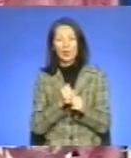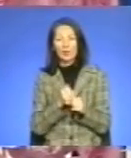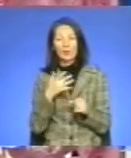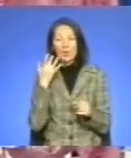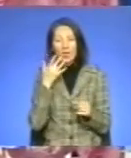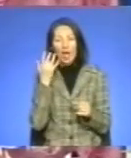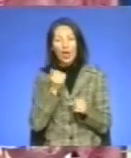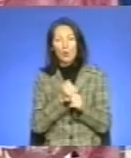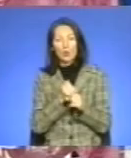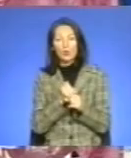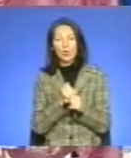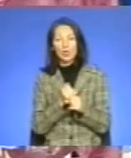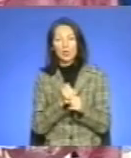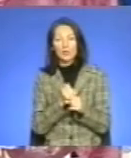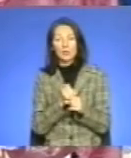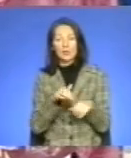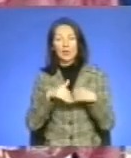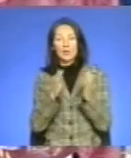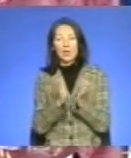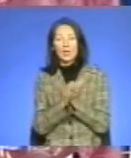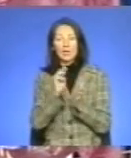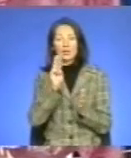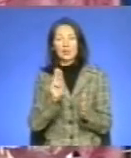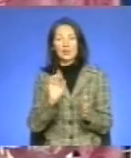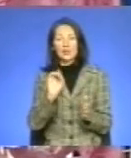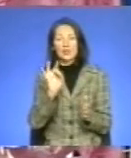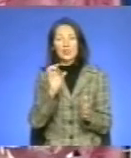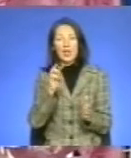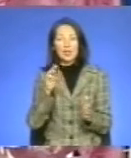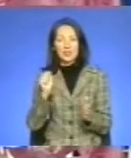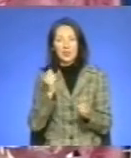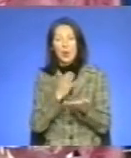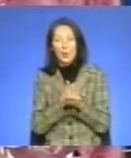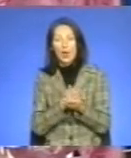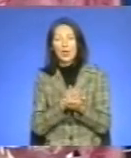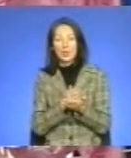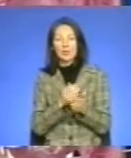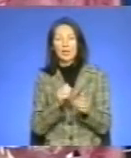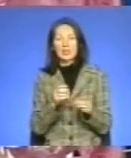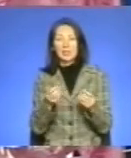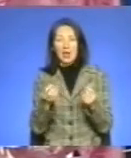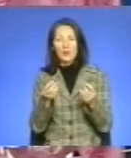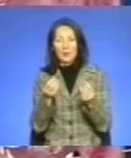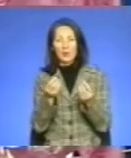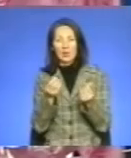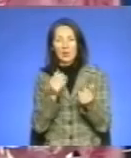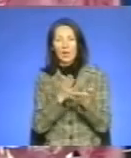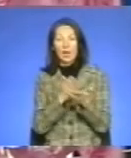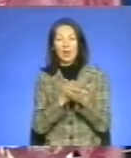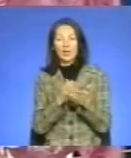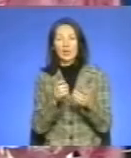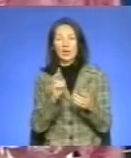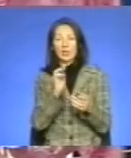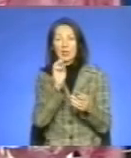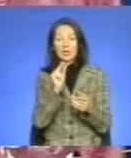легко працювати. Взагалі шерсть має здатність звалюватися, тобто вона має чешуйки, які щіпляються між собою,